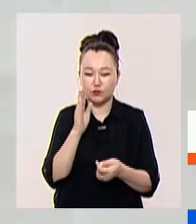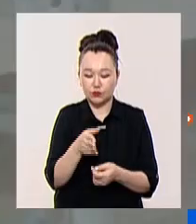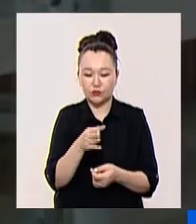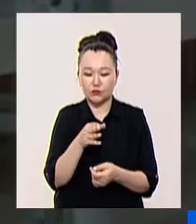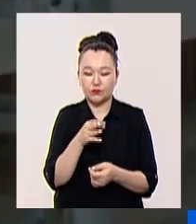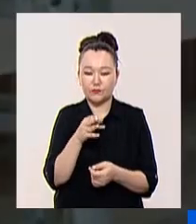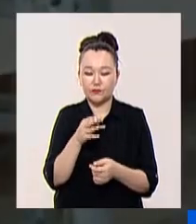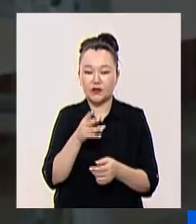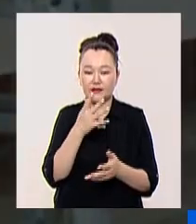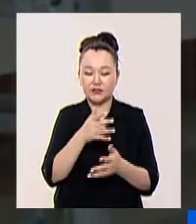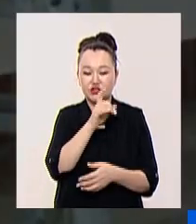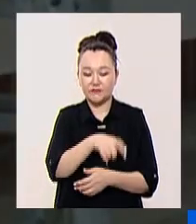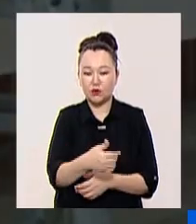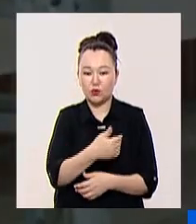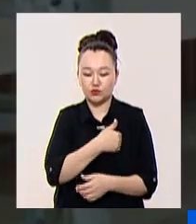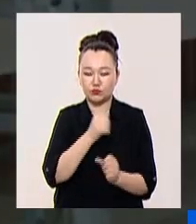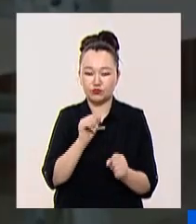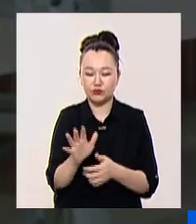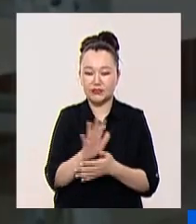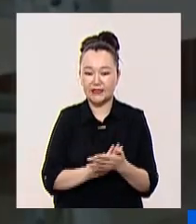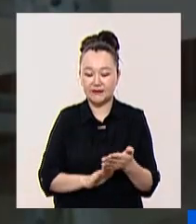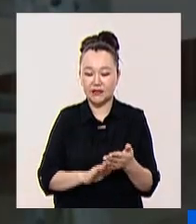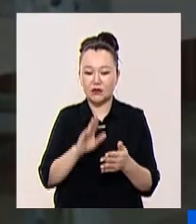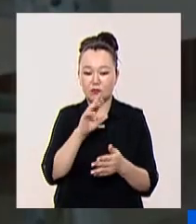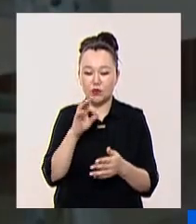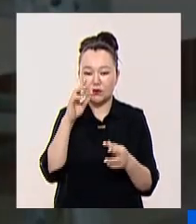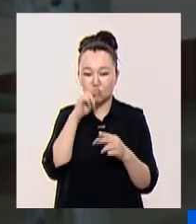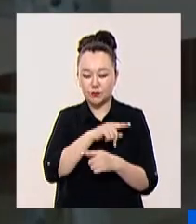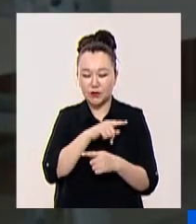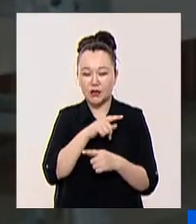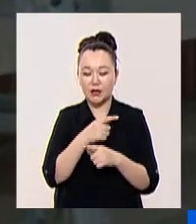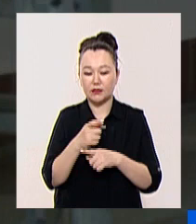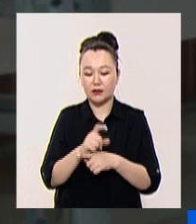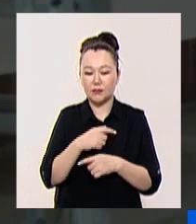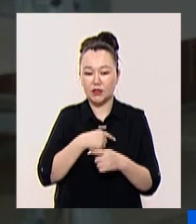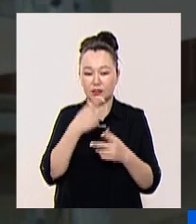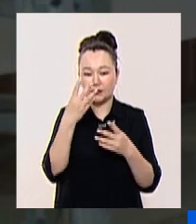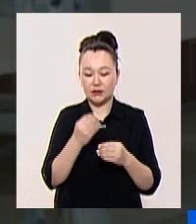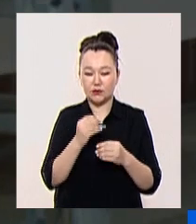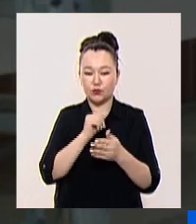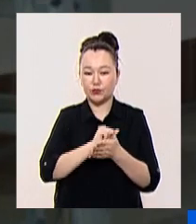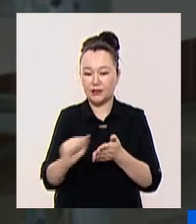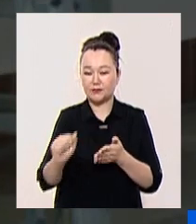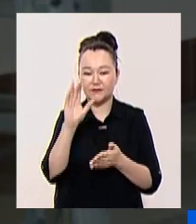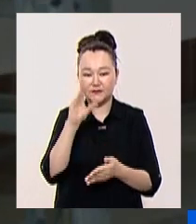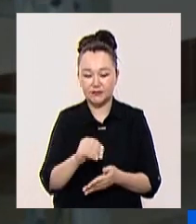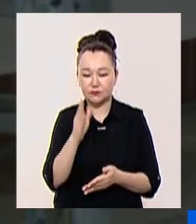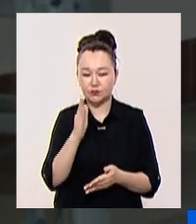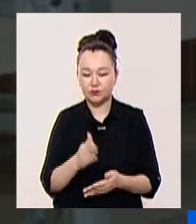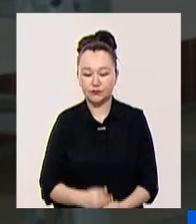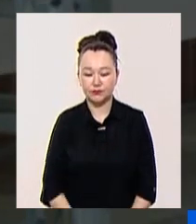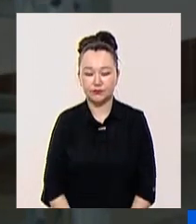Если пациент желает, тогда он может написать заявление по поводу ошибки. Мы в течение дня удалим все данные, базы данных.